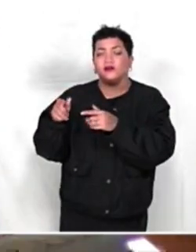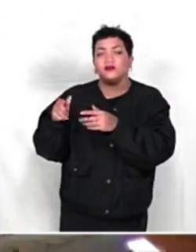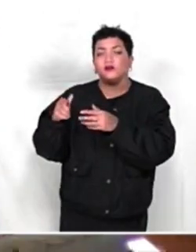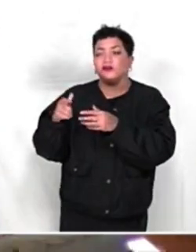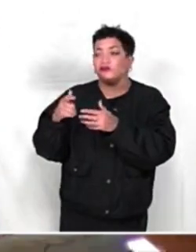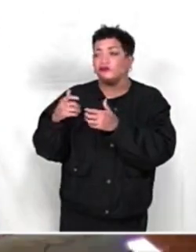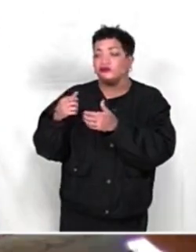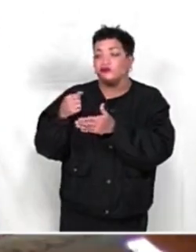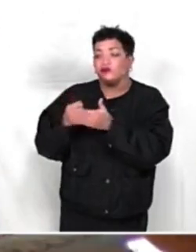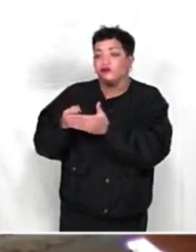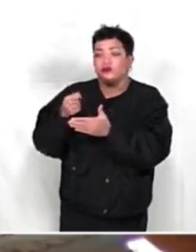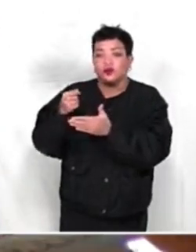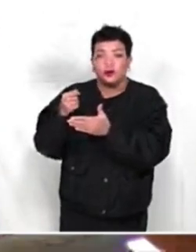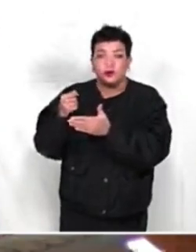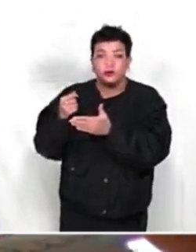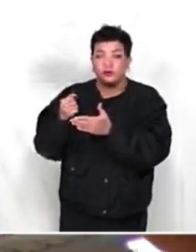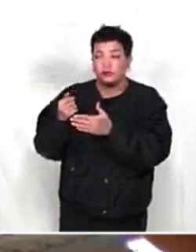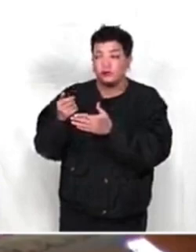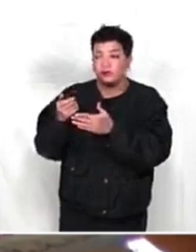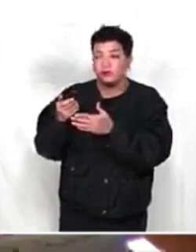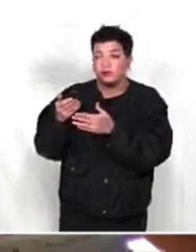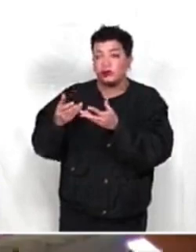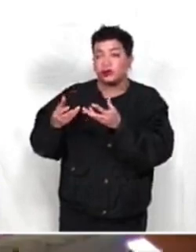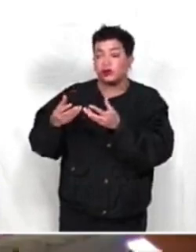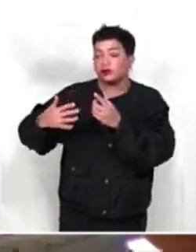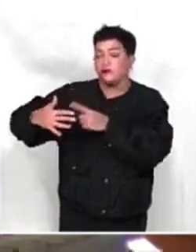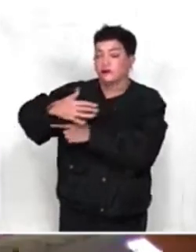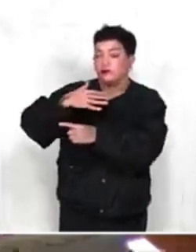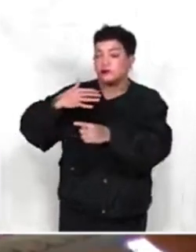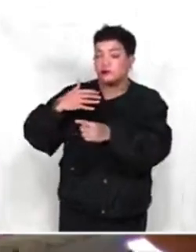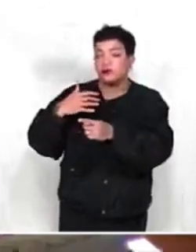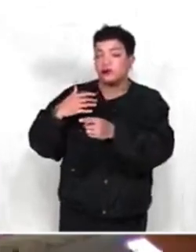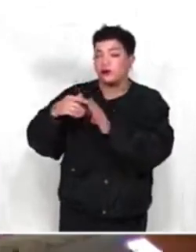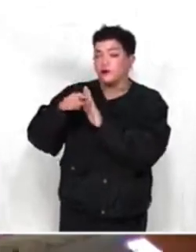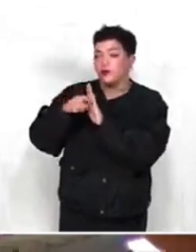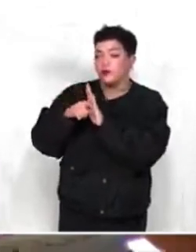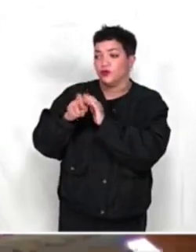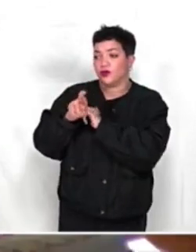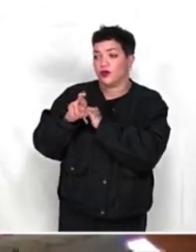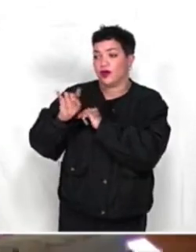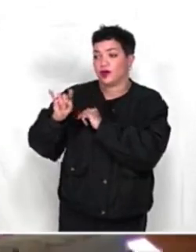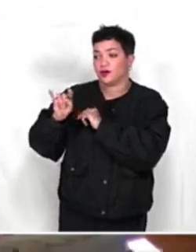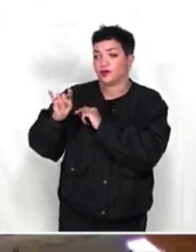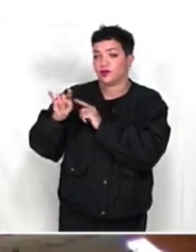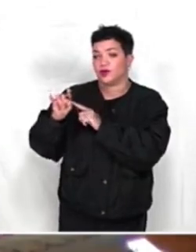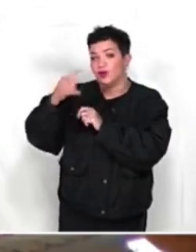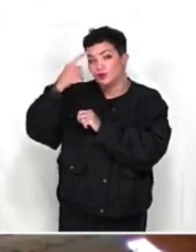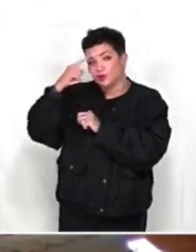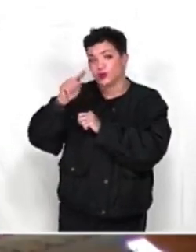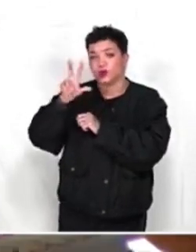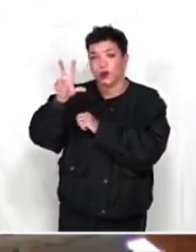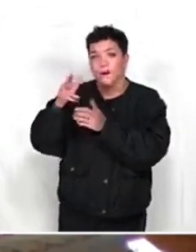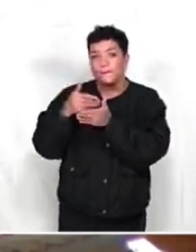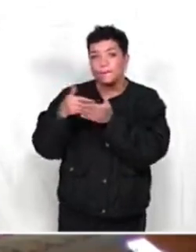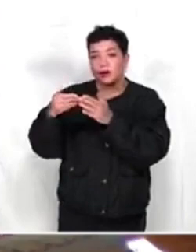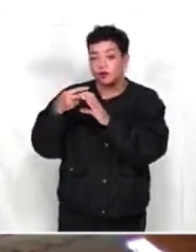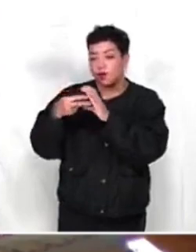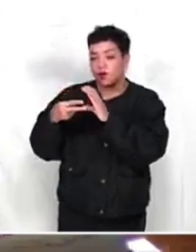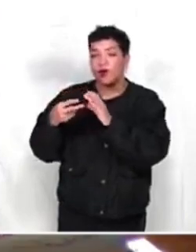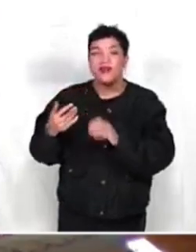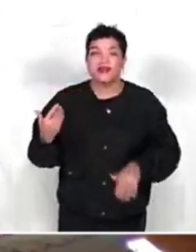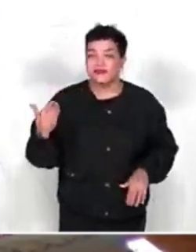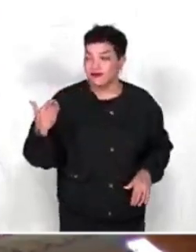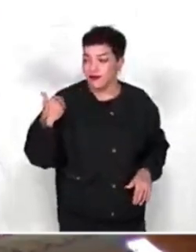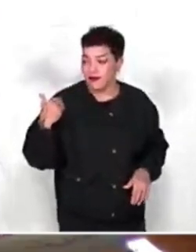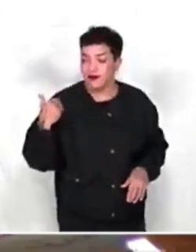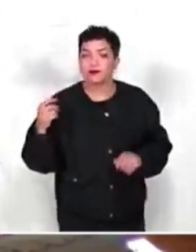la collectivité, les mesures gouvernementales RH pèsent pour 3 millions d'euros. Et tout à l'heure, dans la